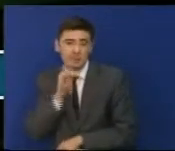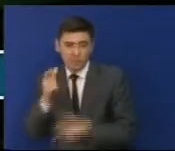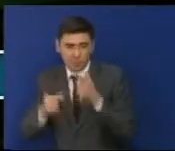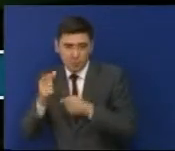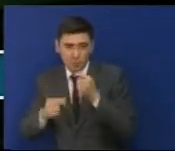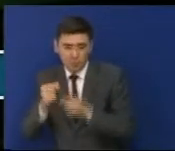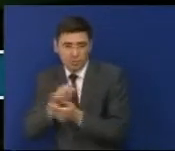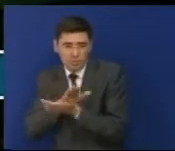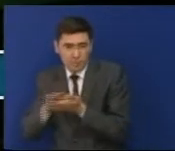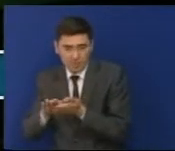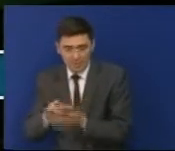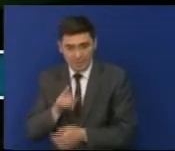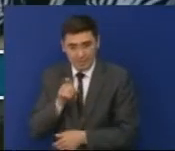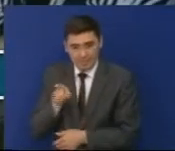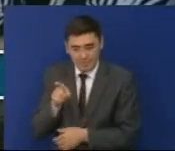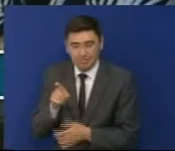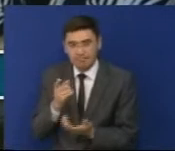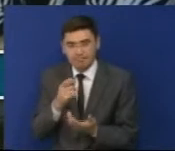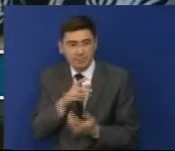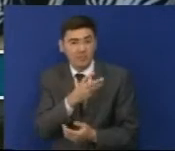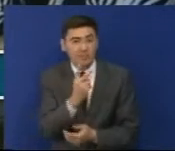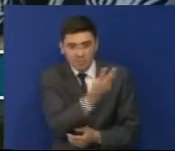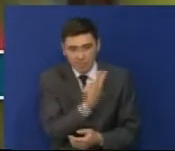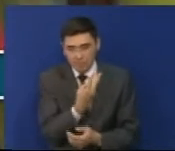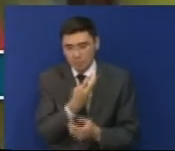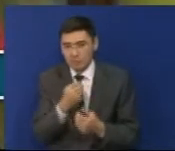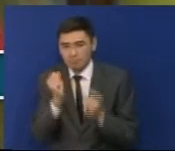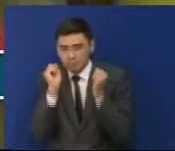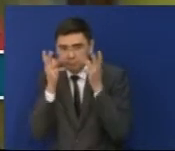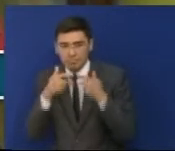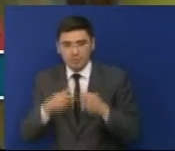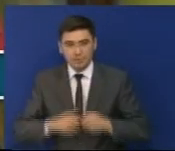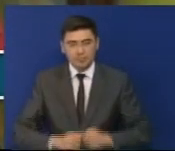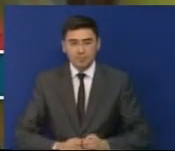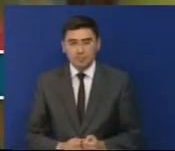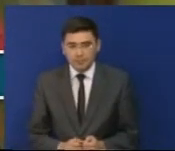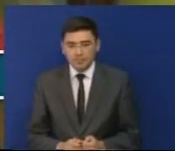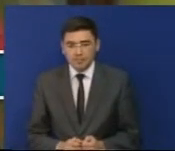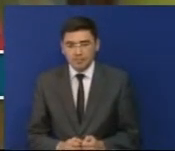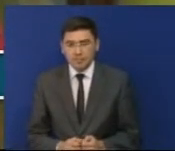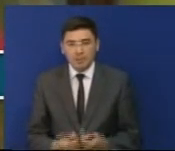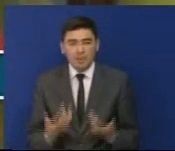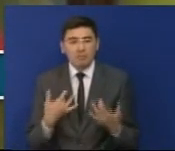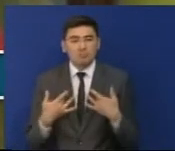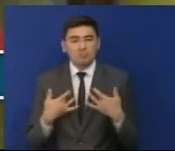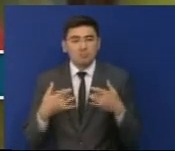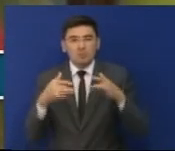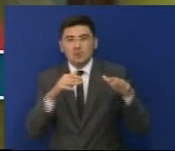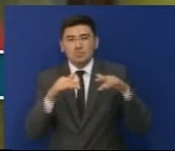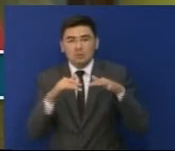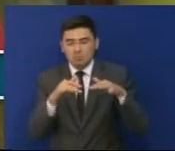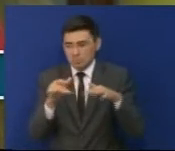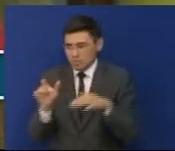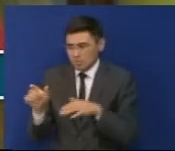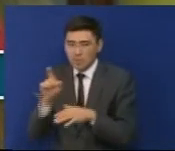қойылымдағы бас рөлдерді театрдың жас актерлары сомдайды. Бұл үлкен актерлардан құралған үлкен құрам. Яғни